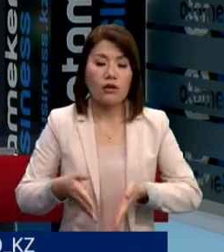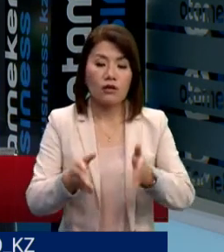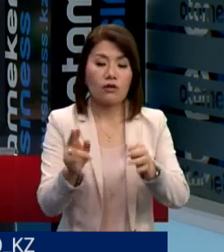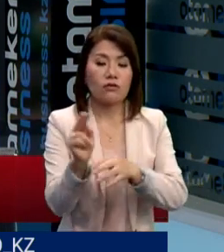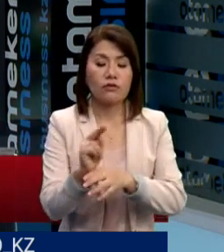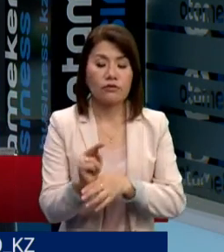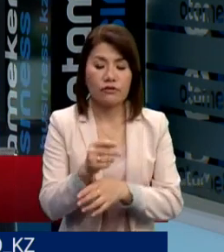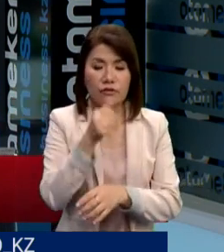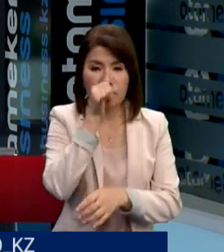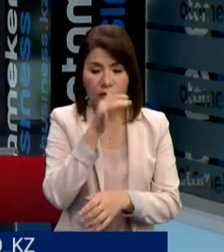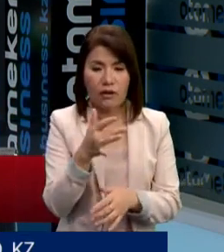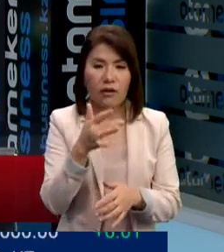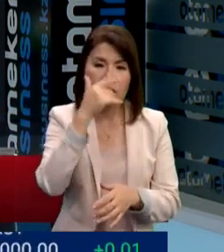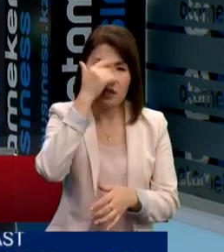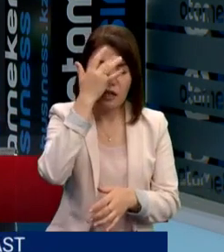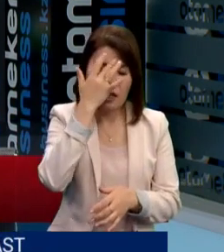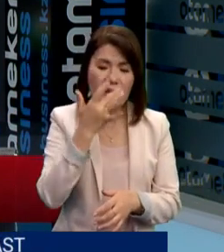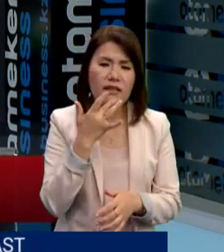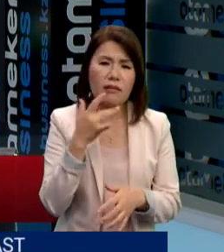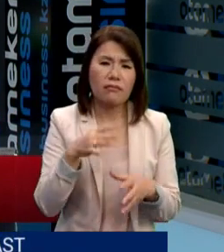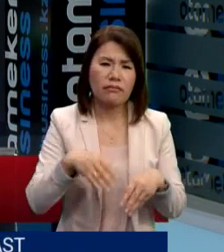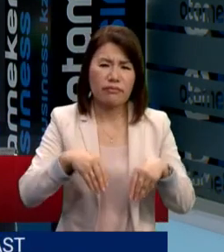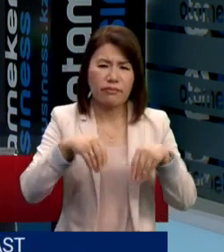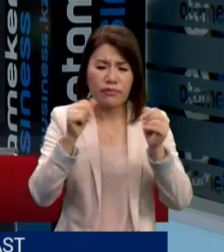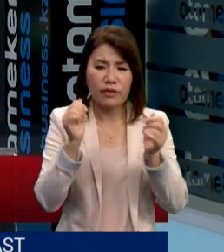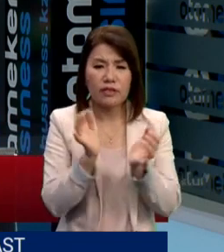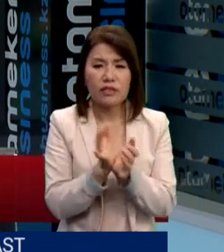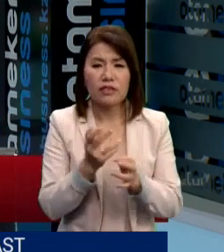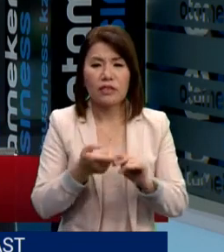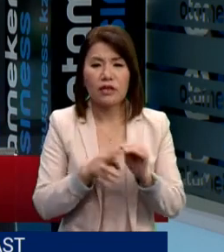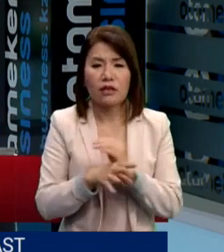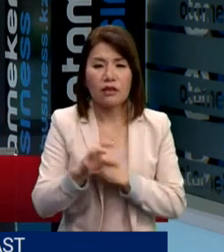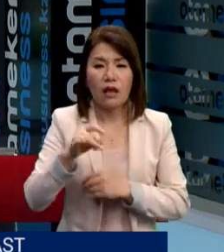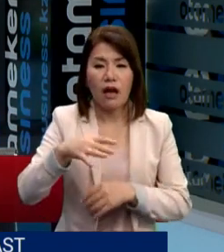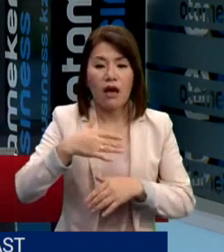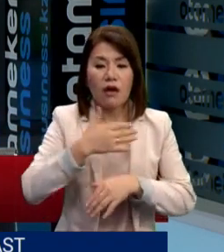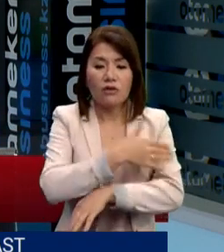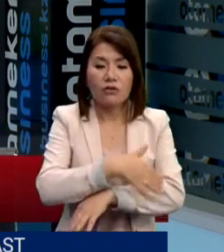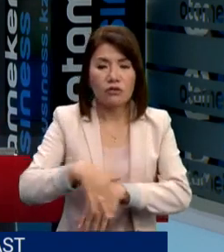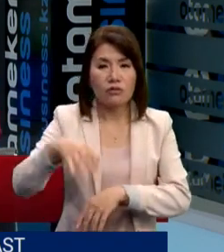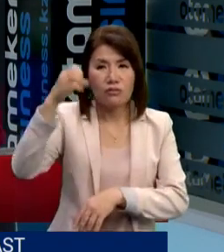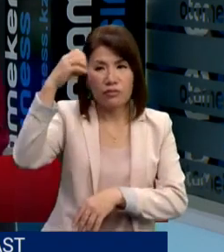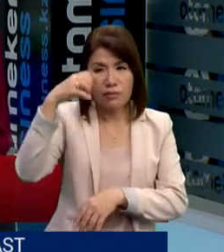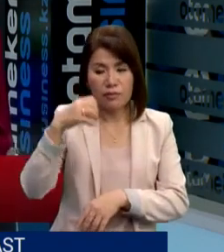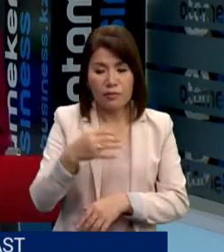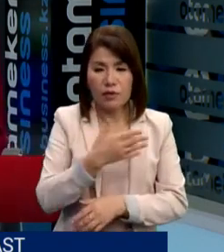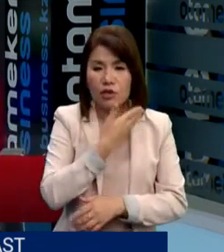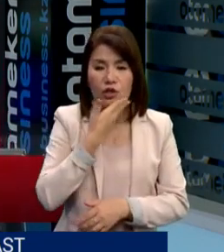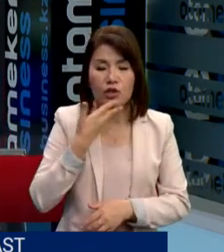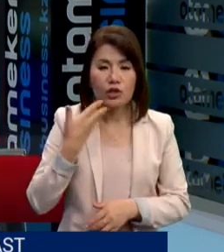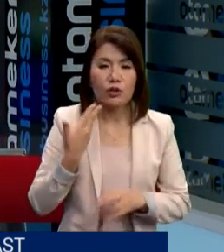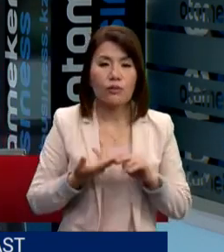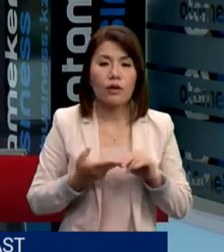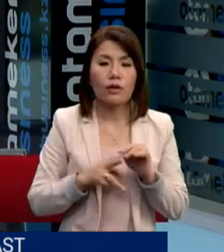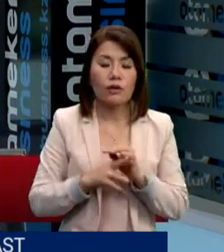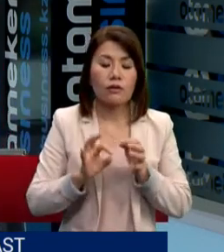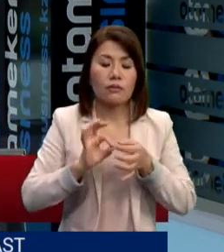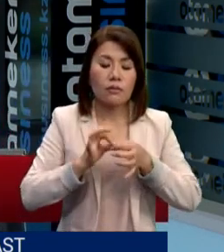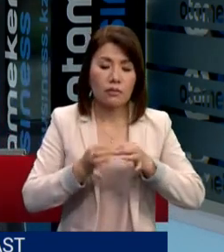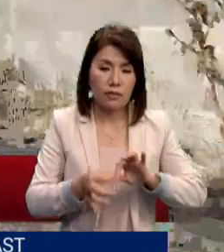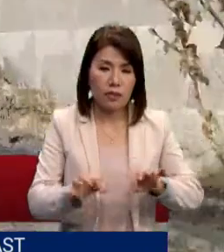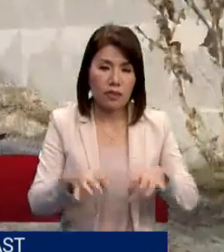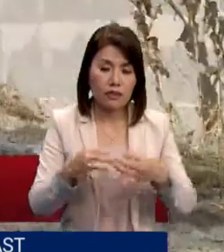Жазда шаң, қыста лай басады. Қала берді алқап тұрғындары жарық пен көпірге де зәру. Аймақтағы әріптесім анығын ашып